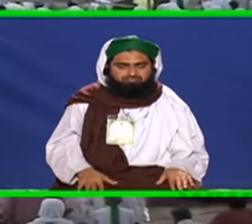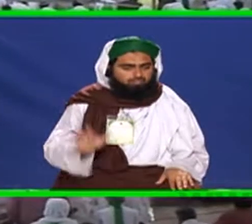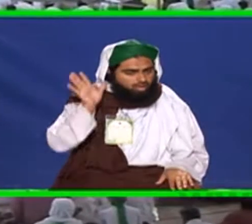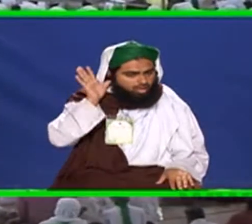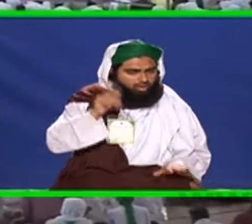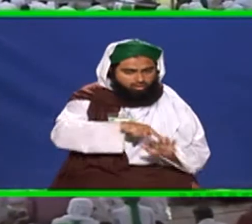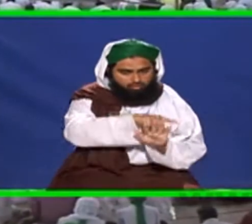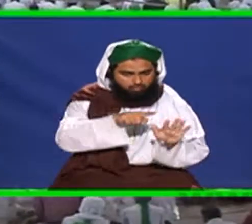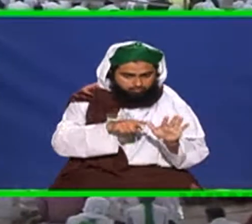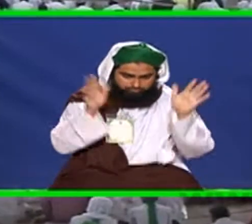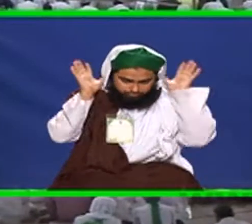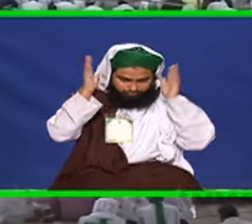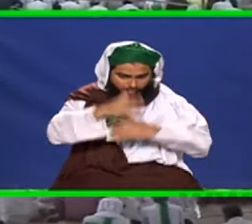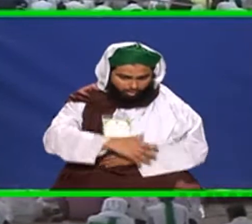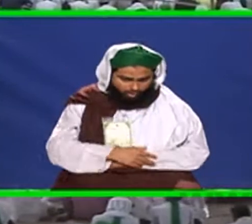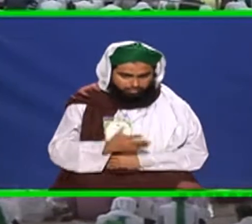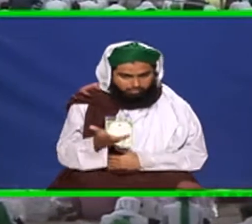5 नमाज के बाद